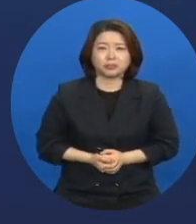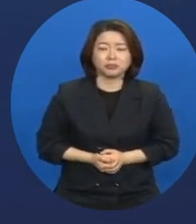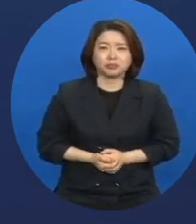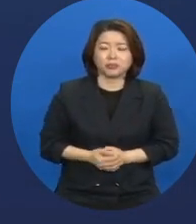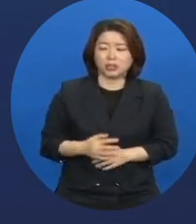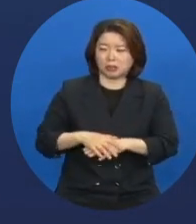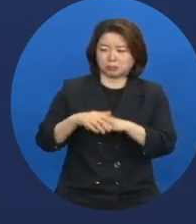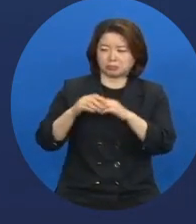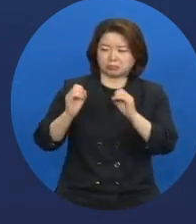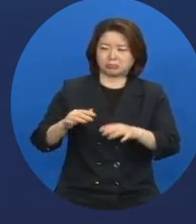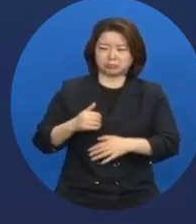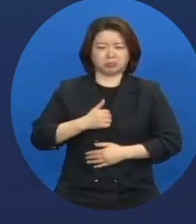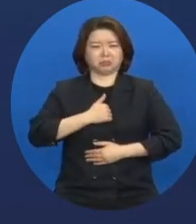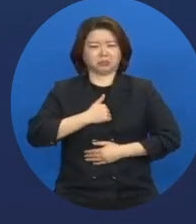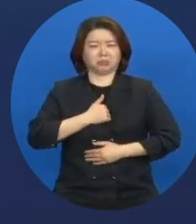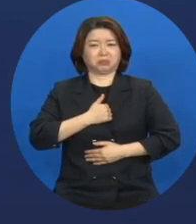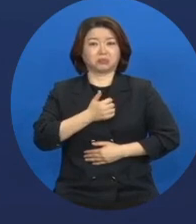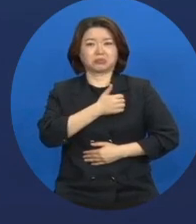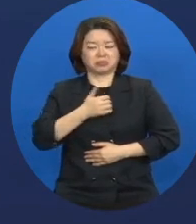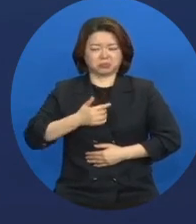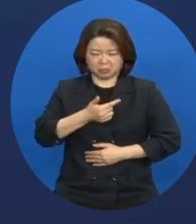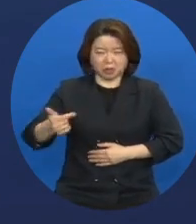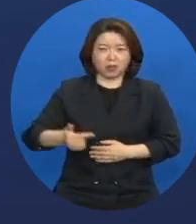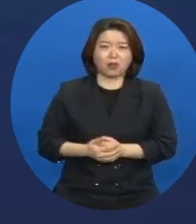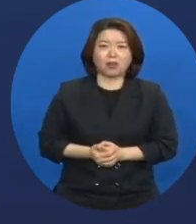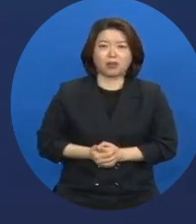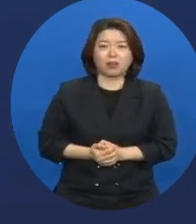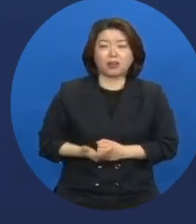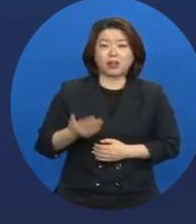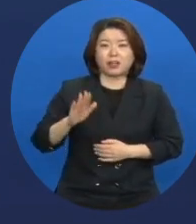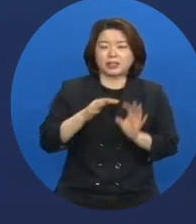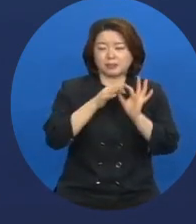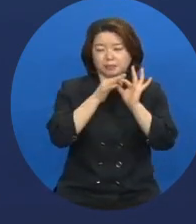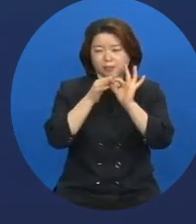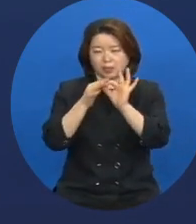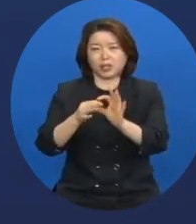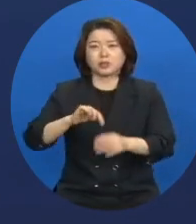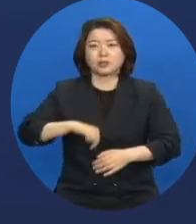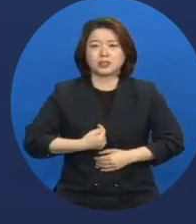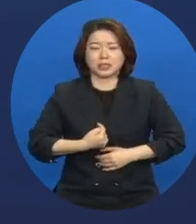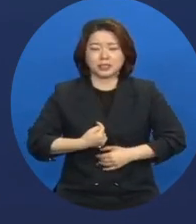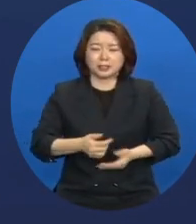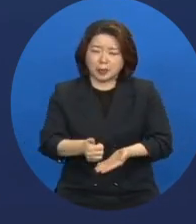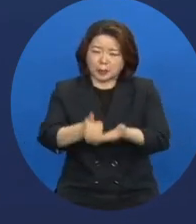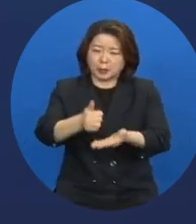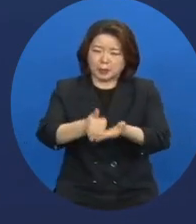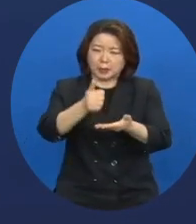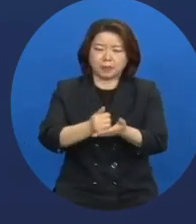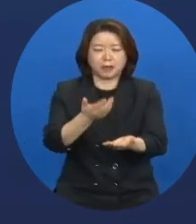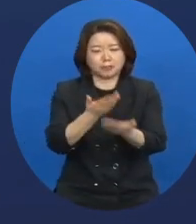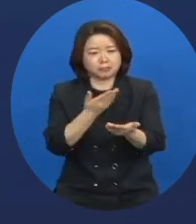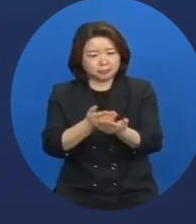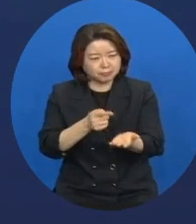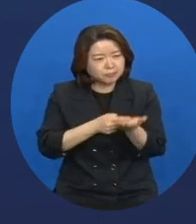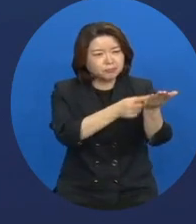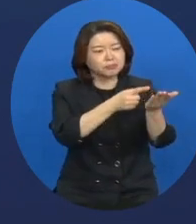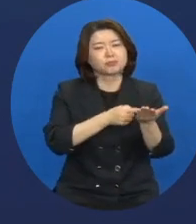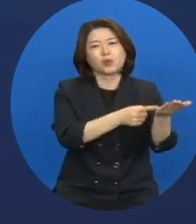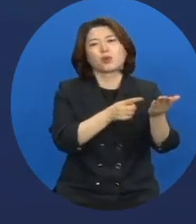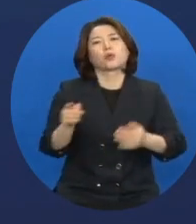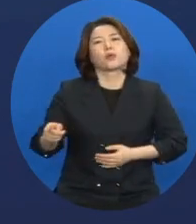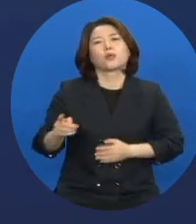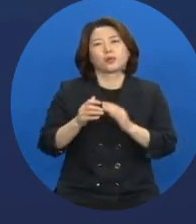헛된 자부심만 강했죠. 그리고 끊임없이 자기들을 대접해달라고 요구하는